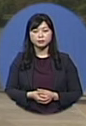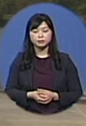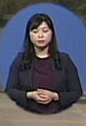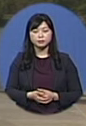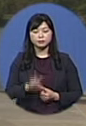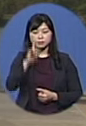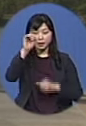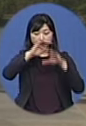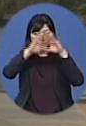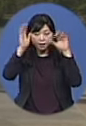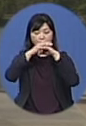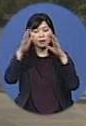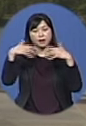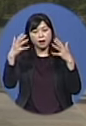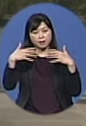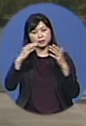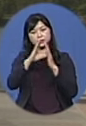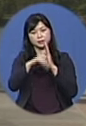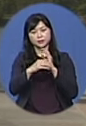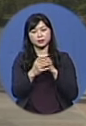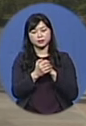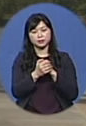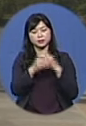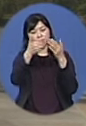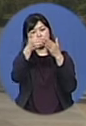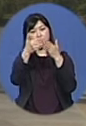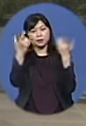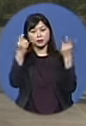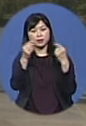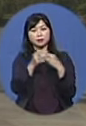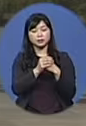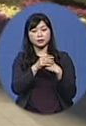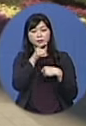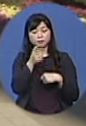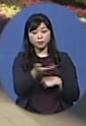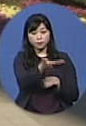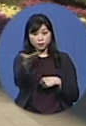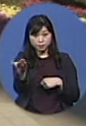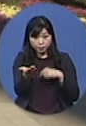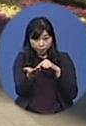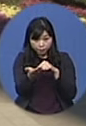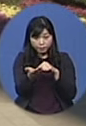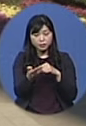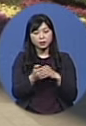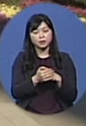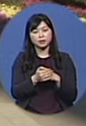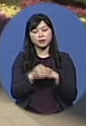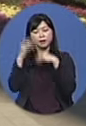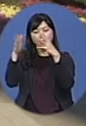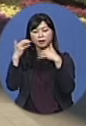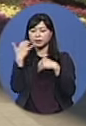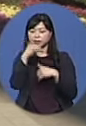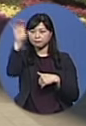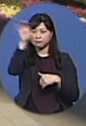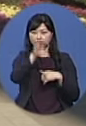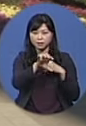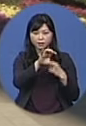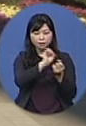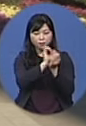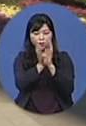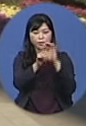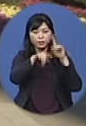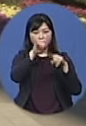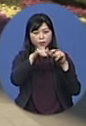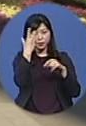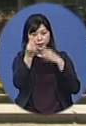높고 푸르른 가을 하늘, 한 폭의 그림 같은 호수 너머로 가을의 색을 그대로 옮겨놓은 꽃과 나무들이